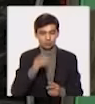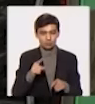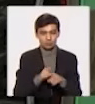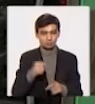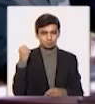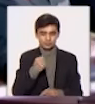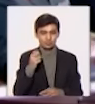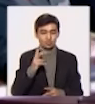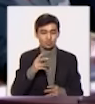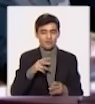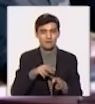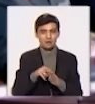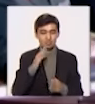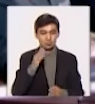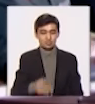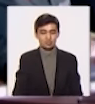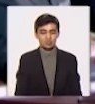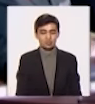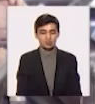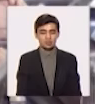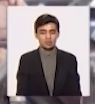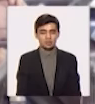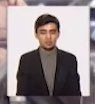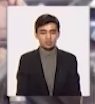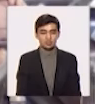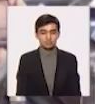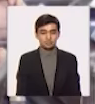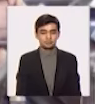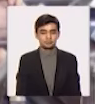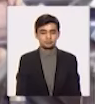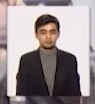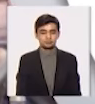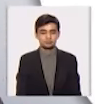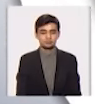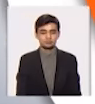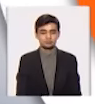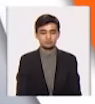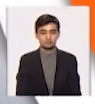Соққы кімге тиеді? Шетелдік валютаны сатып алу операцияларын шектеу салынсын.